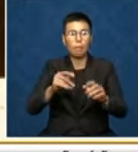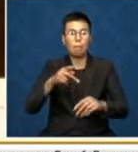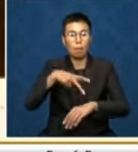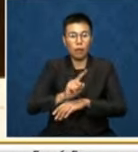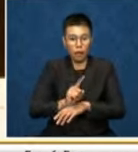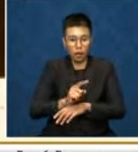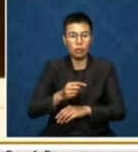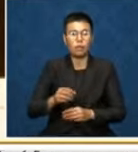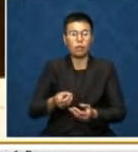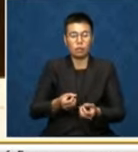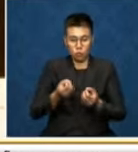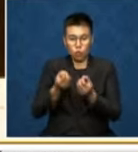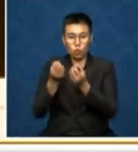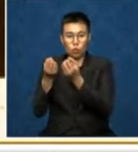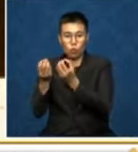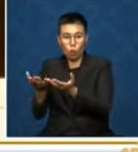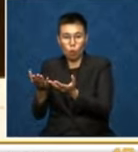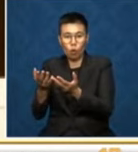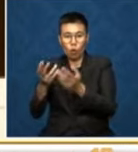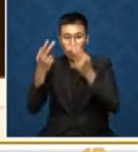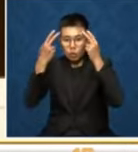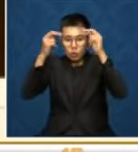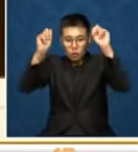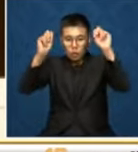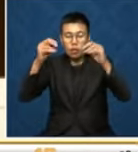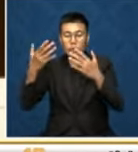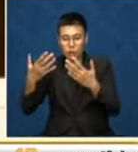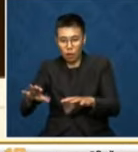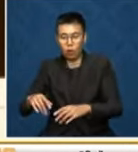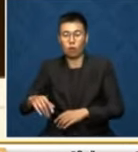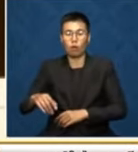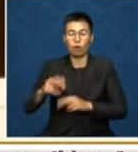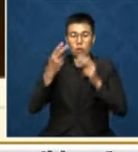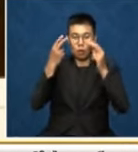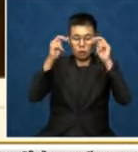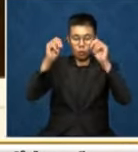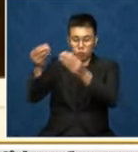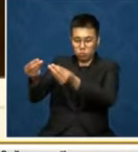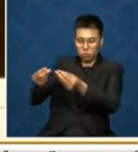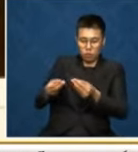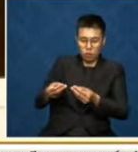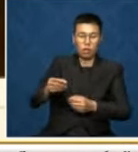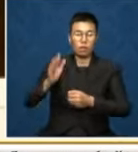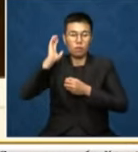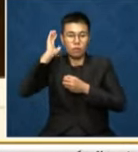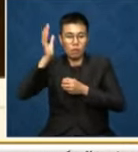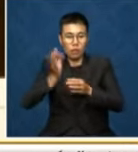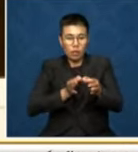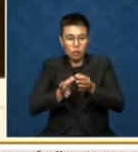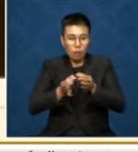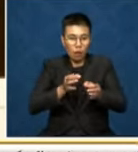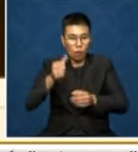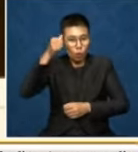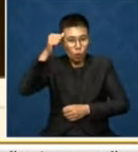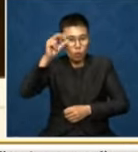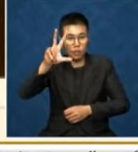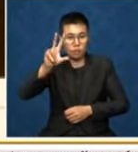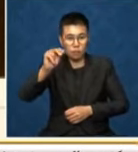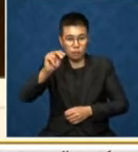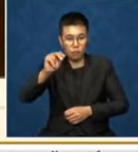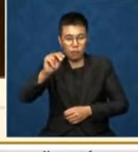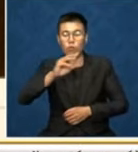นตรีหรือรัฐมนตรีที่เกี่ยวข้องเนี่ยชี้แจงใน30วันนะครับแล้วเมื่อครบ30วันแล้วถ้ายังไม่ได้ทราบเรื่องอย่างไรนะครับหรือยังไม่มีการตอบรับสมาชิกก็ส